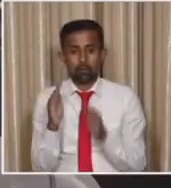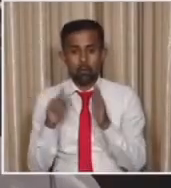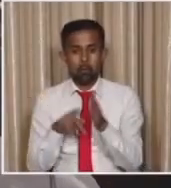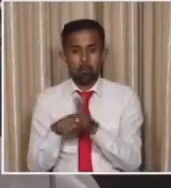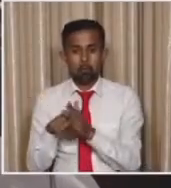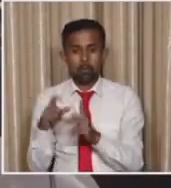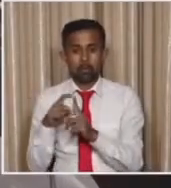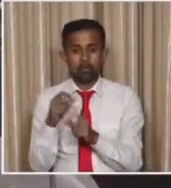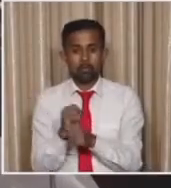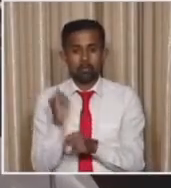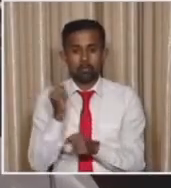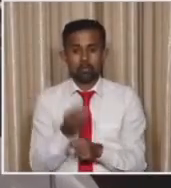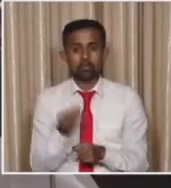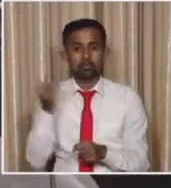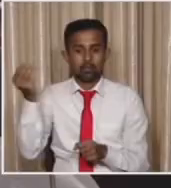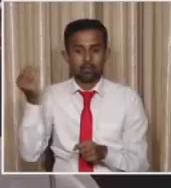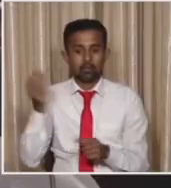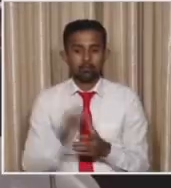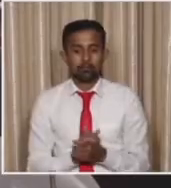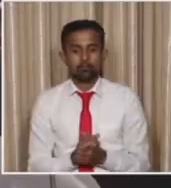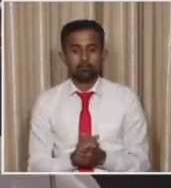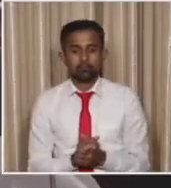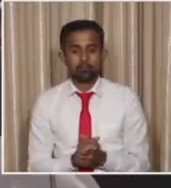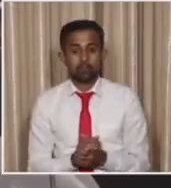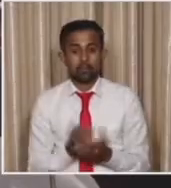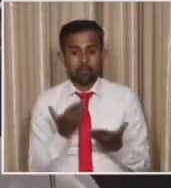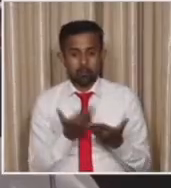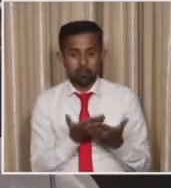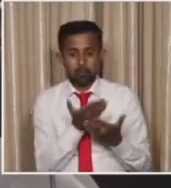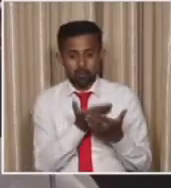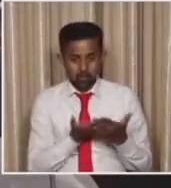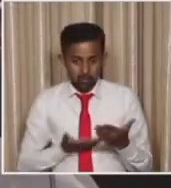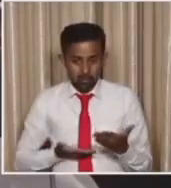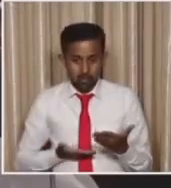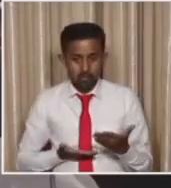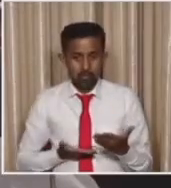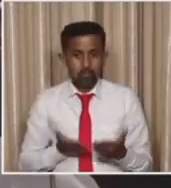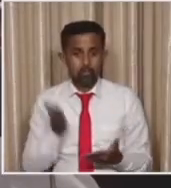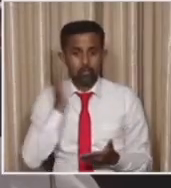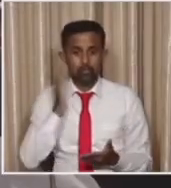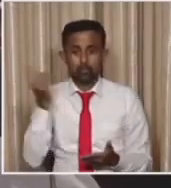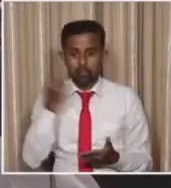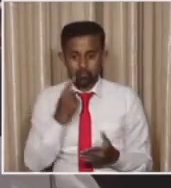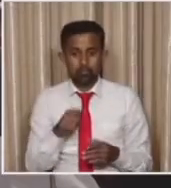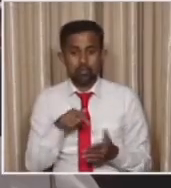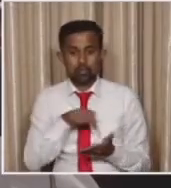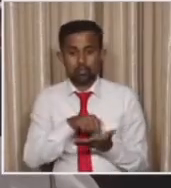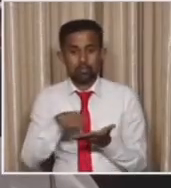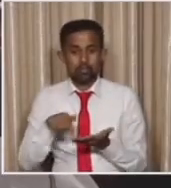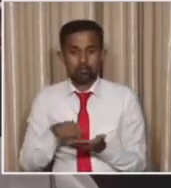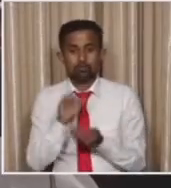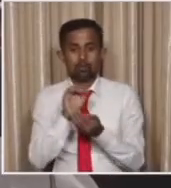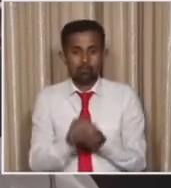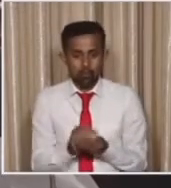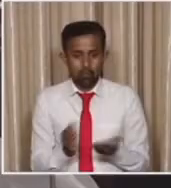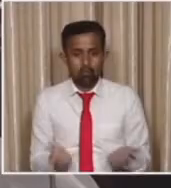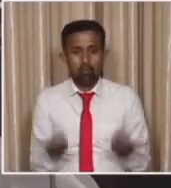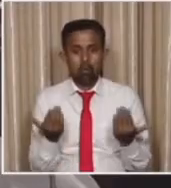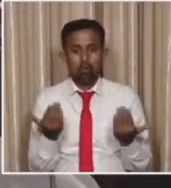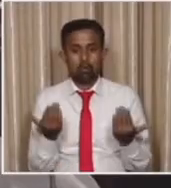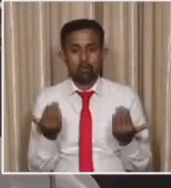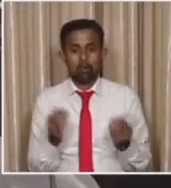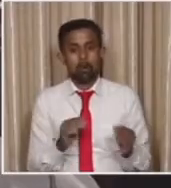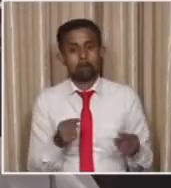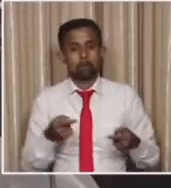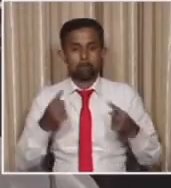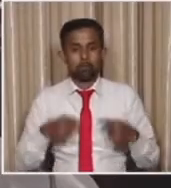පුරාවිද්‍යා අධ්‍යක්ෂකතුමීටත් දෙනවා. අඩුම ගානේ මේකේ තියෙන මේ සුද්ධෝ කියපු තැන් ටිකවත් සංරක්ෂණය කරන්න කටයුතු කරන්න කියලා ඊට